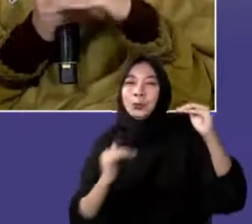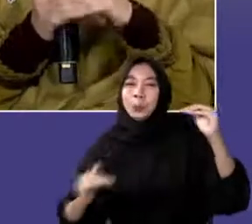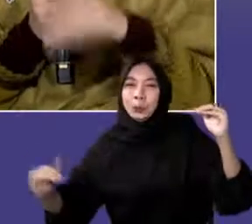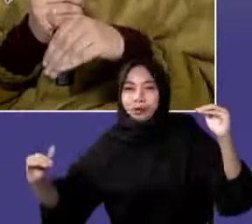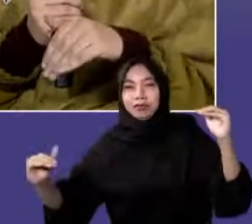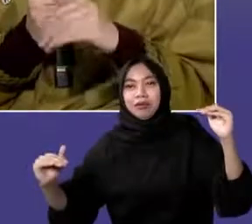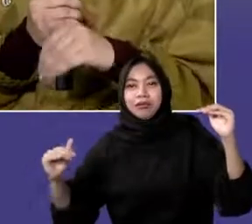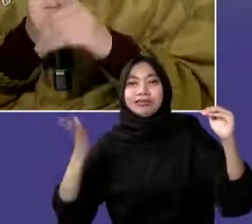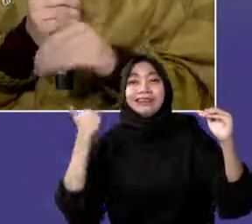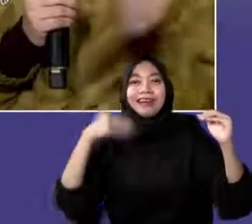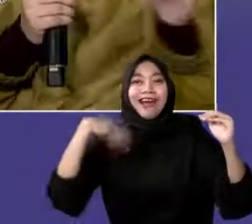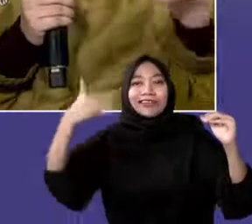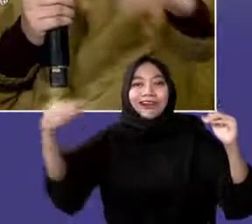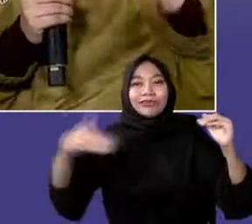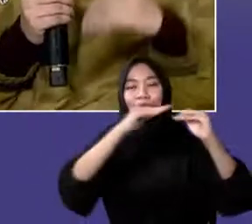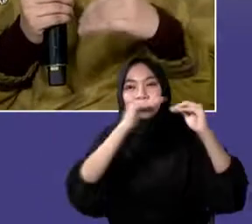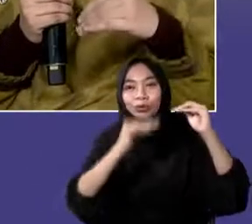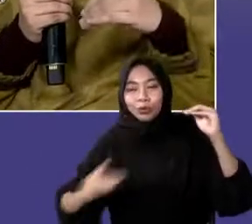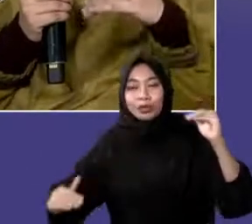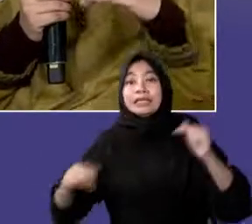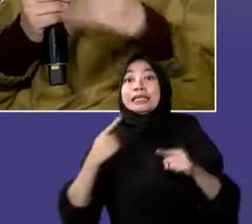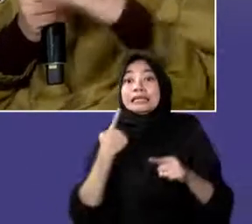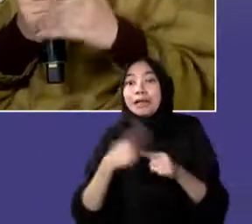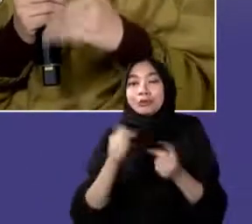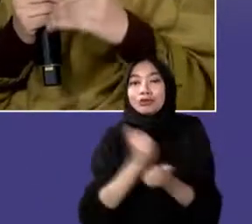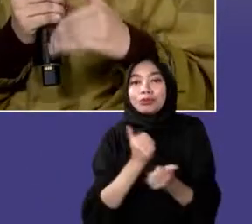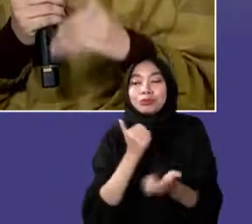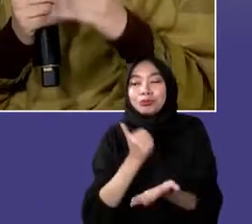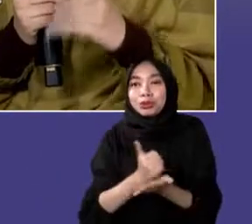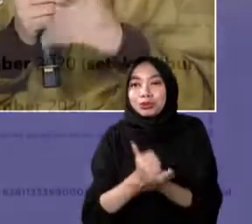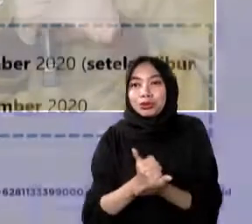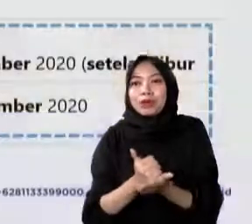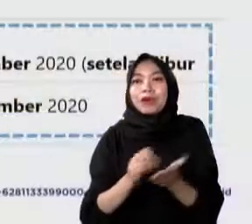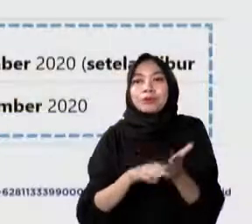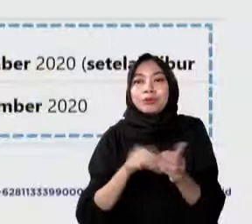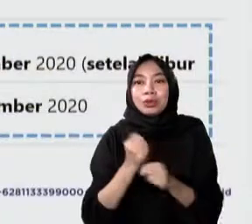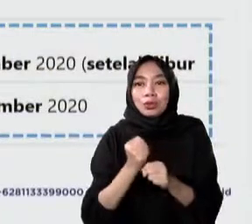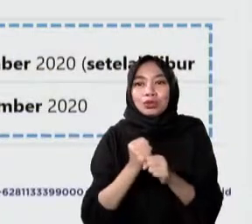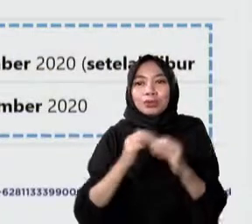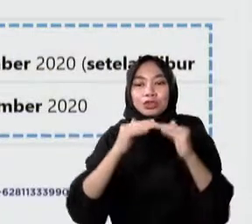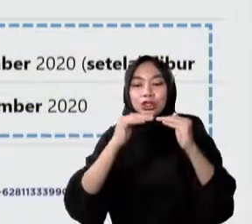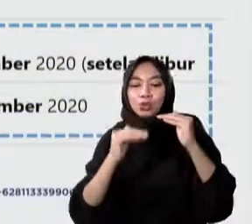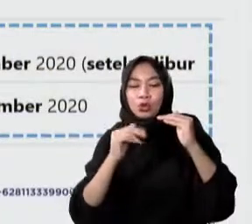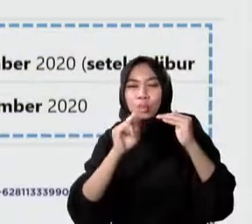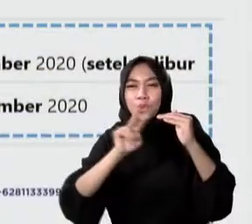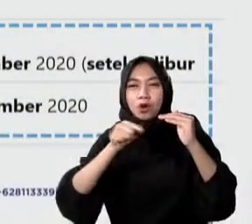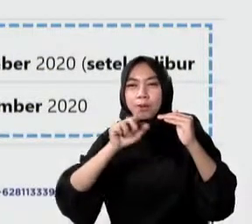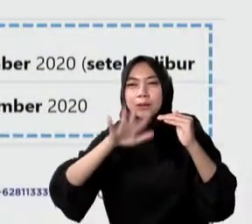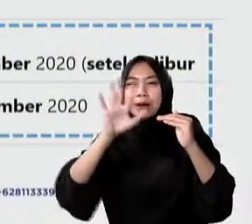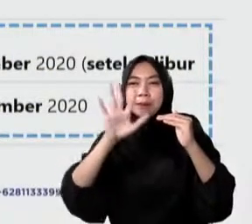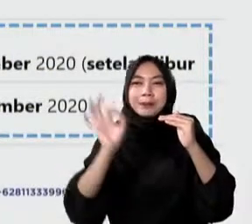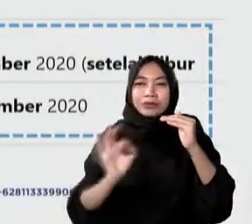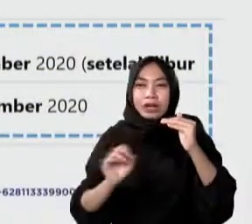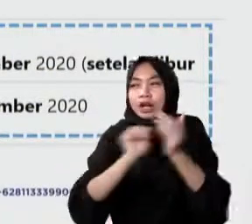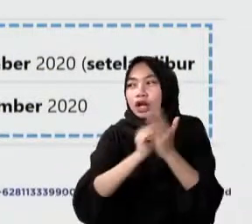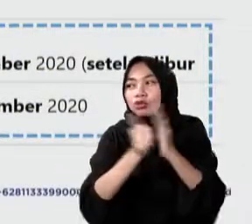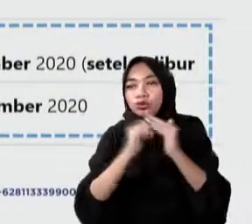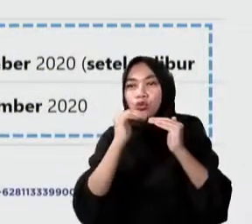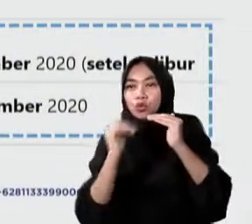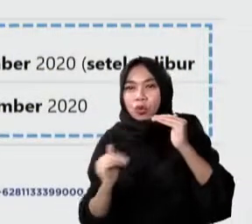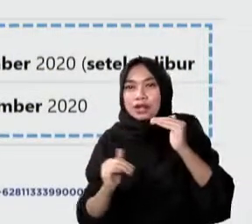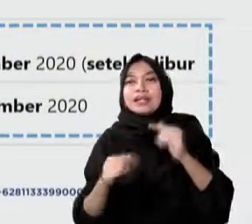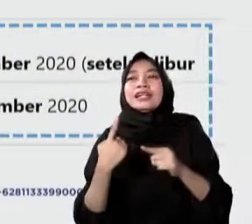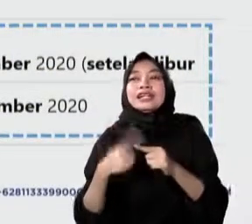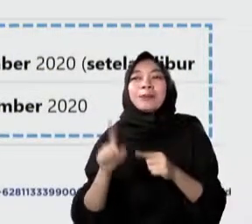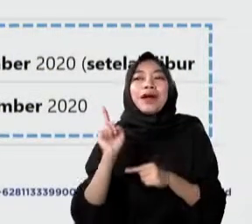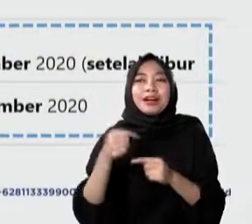memang rata-rata itu di Indonesia setiap pekan tuh penurunannya sekitar 2,5% setiap minggunya. Namun ada beberapa titik